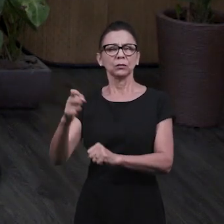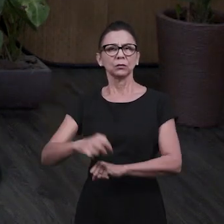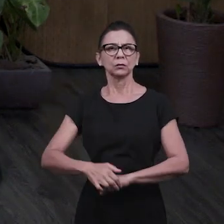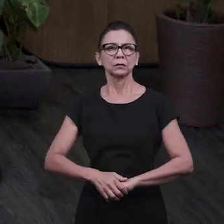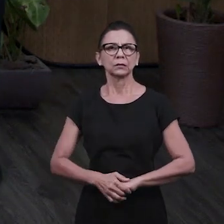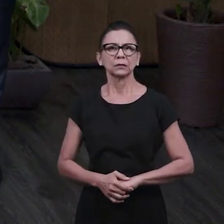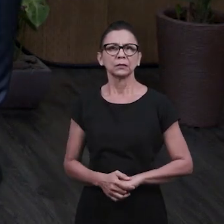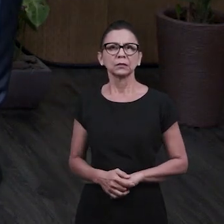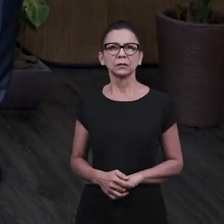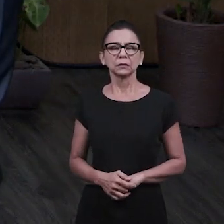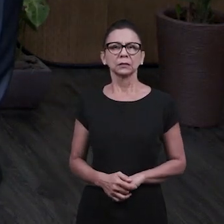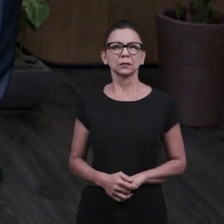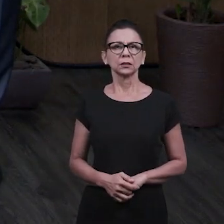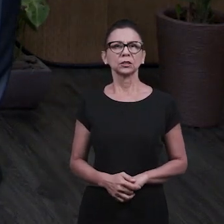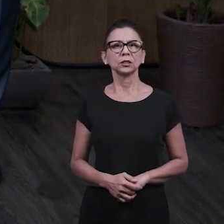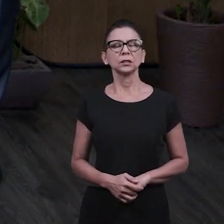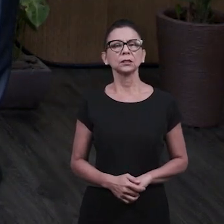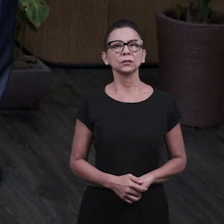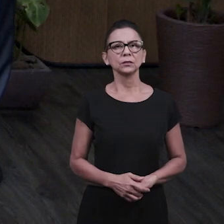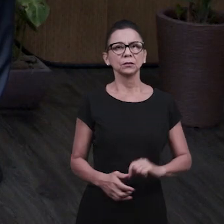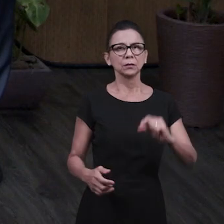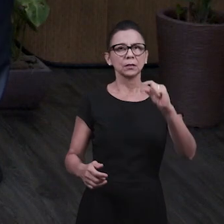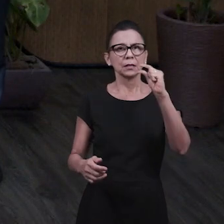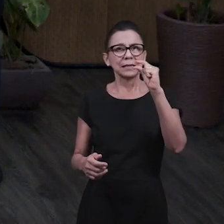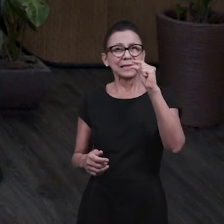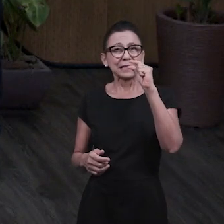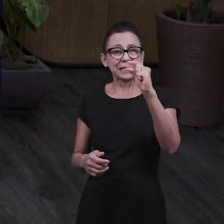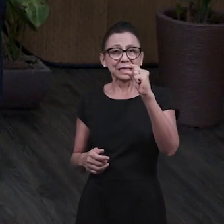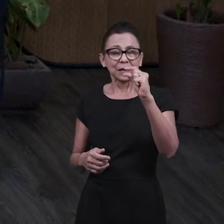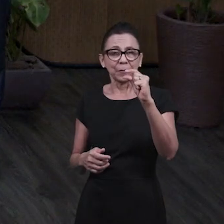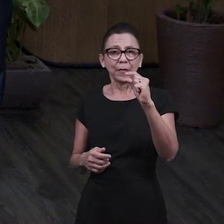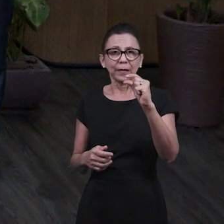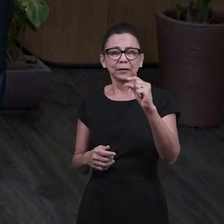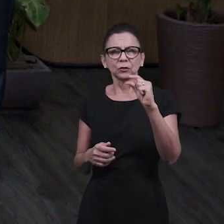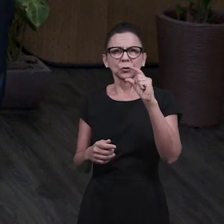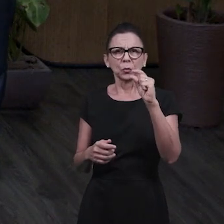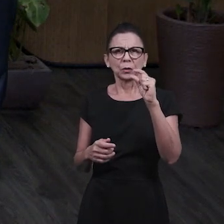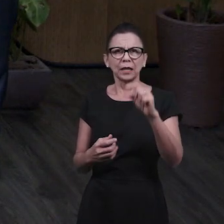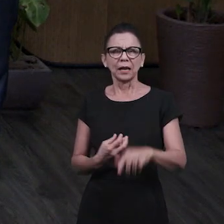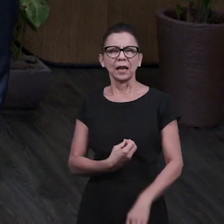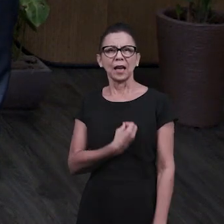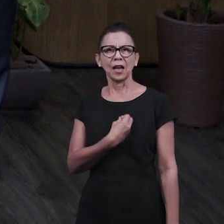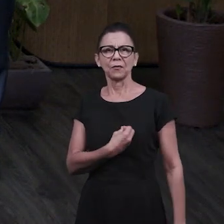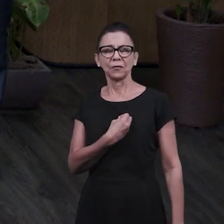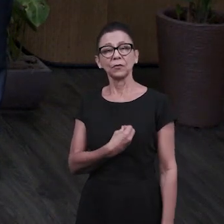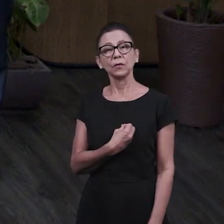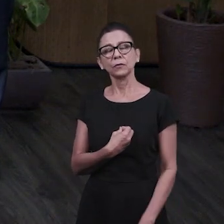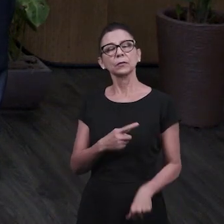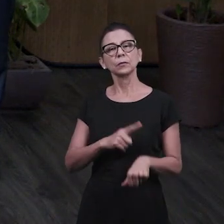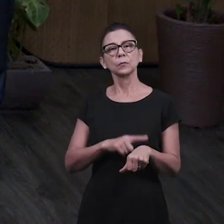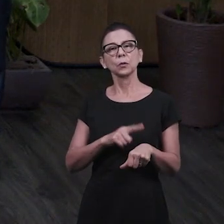vie. Et la sémence, elle est vivante quand l'homme,